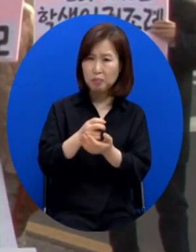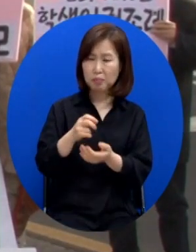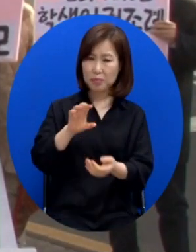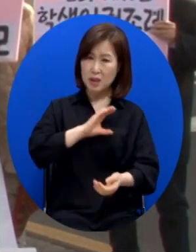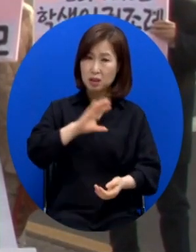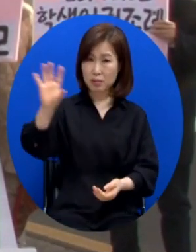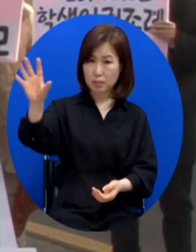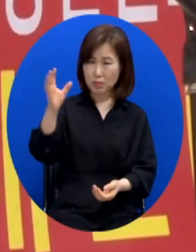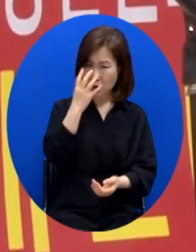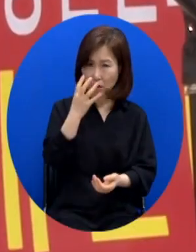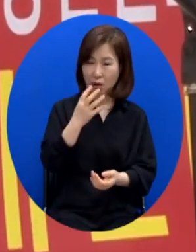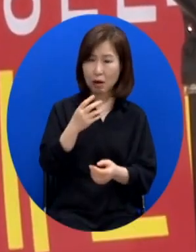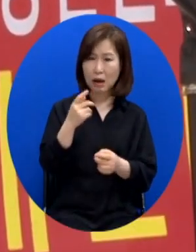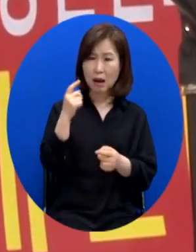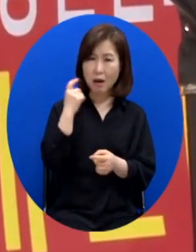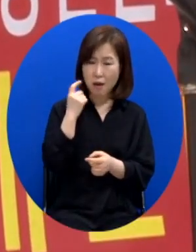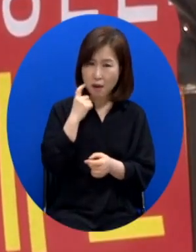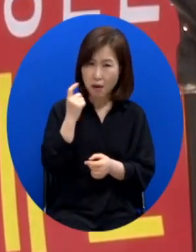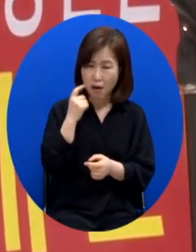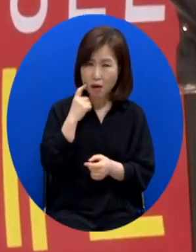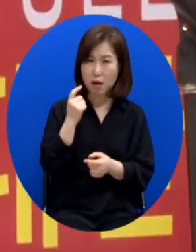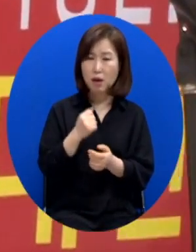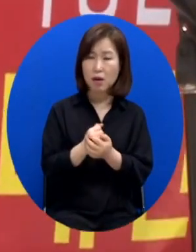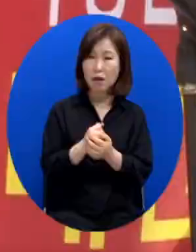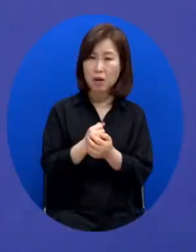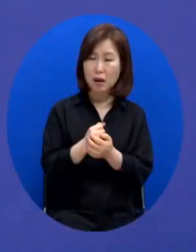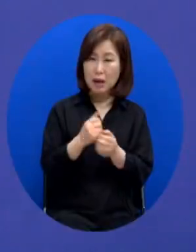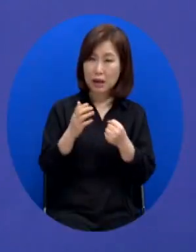때문에 반드시 폐지해야 한다고 전했습니다.